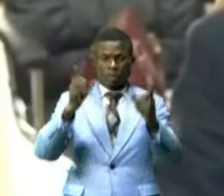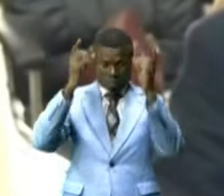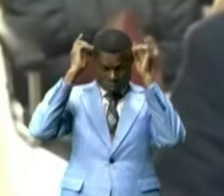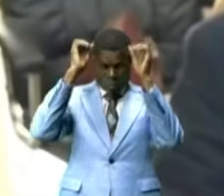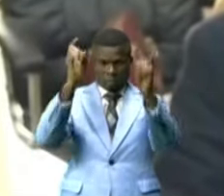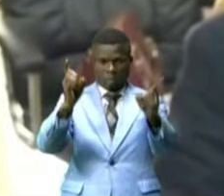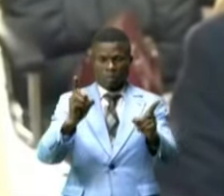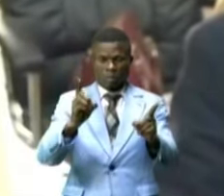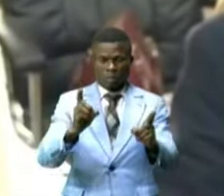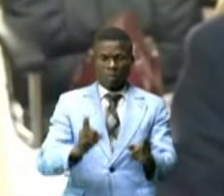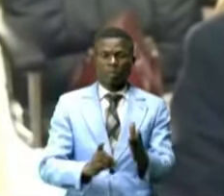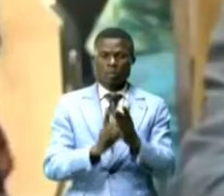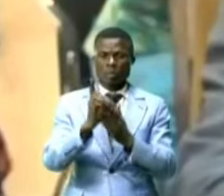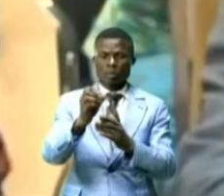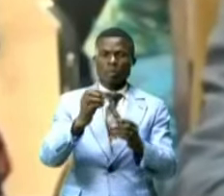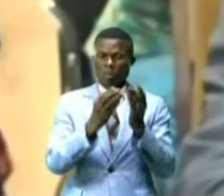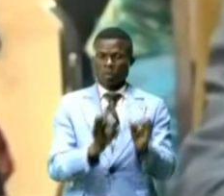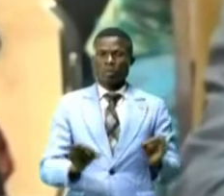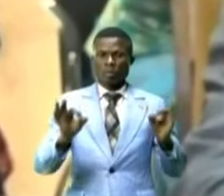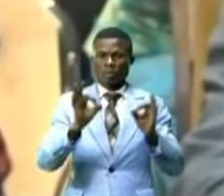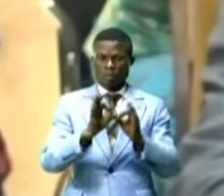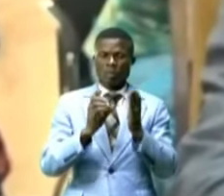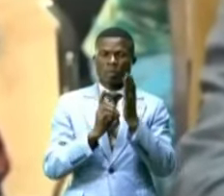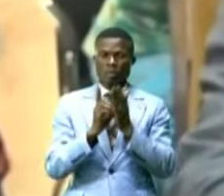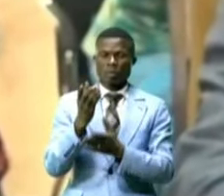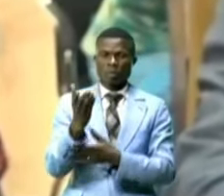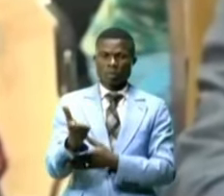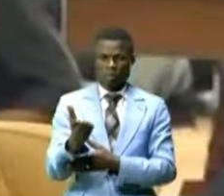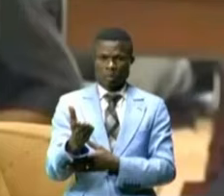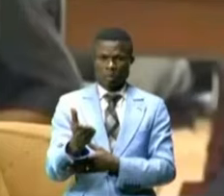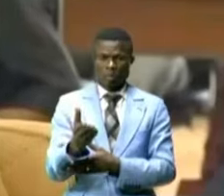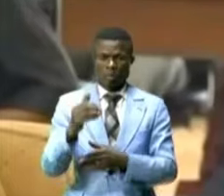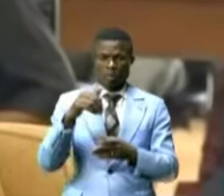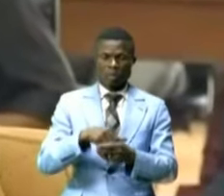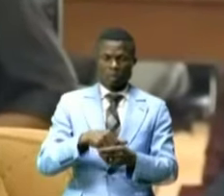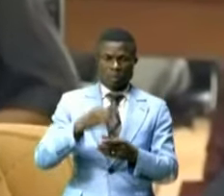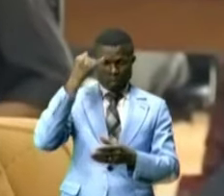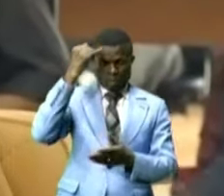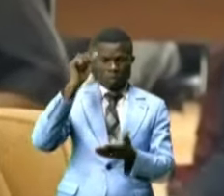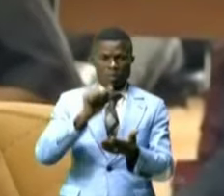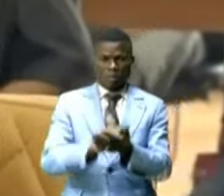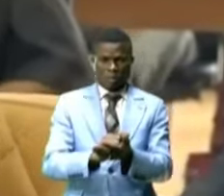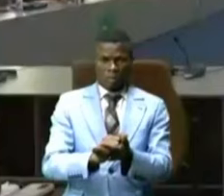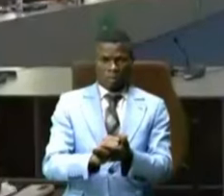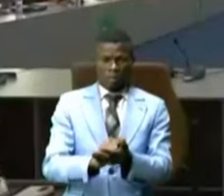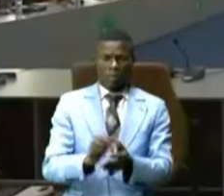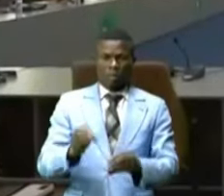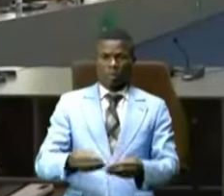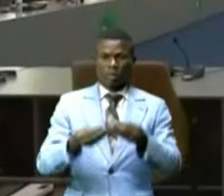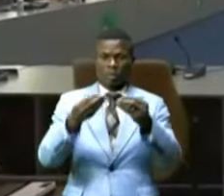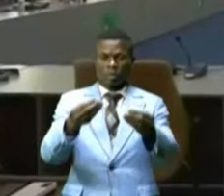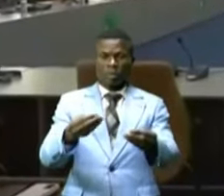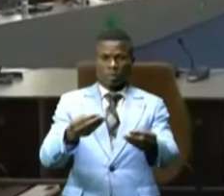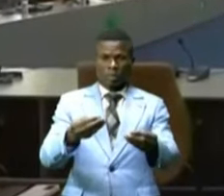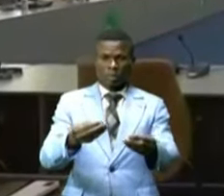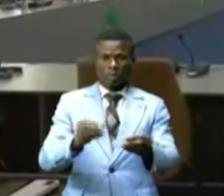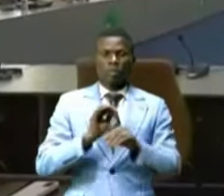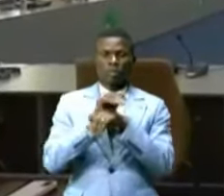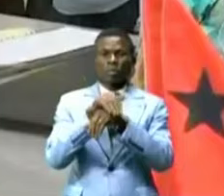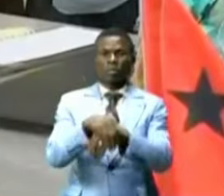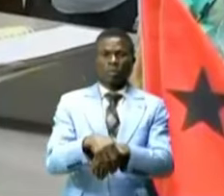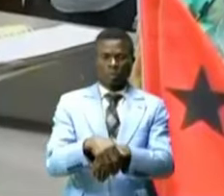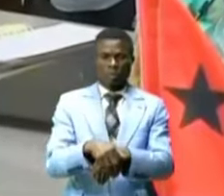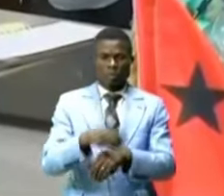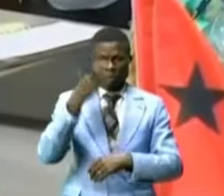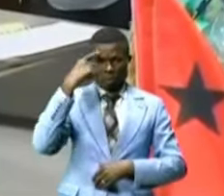faire un levier essentiel de son développement. C'est dans ces mêmes contextes qu'il faut placer également son engagement